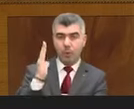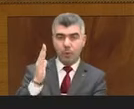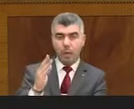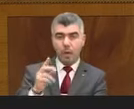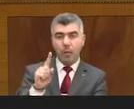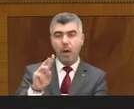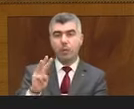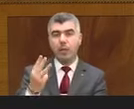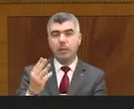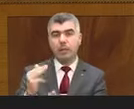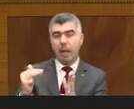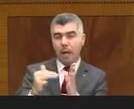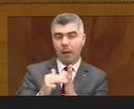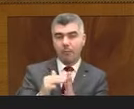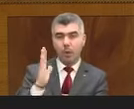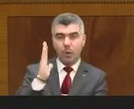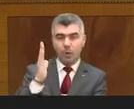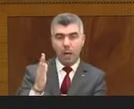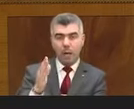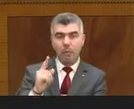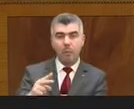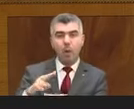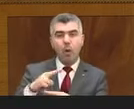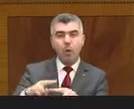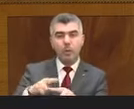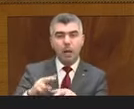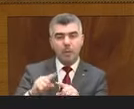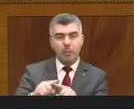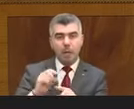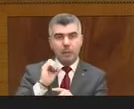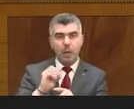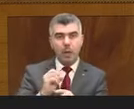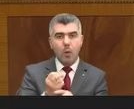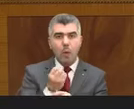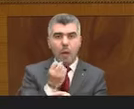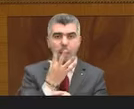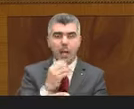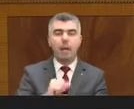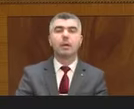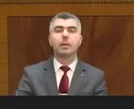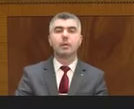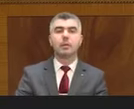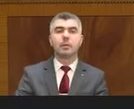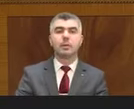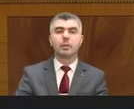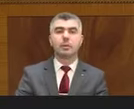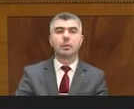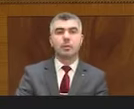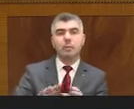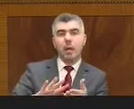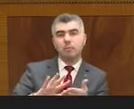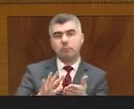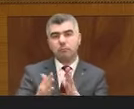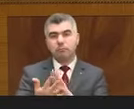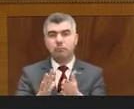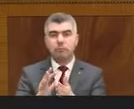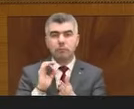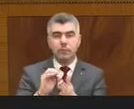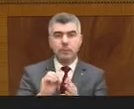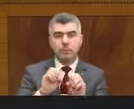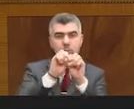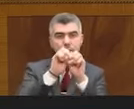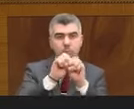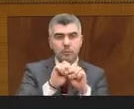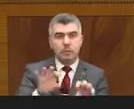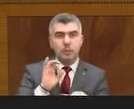ألف هكتار و200 من الخضروات الربيعيه، واللي غادي تسمح لنا باش نغطيو الانتاج نغطيو يعني